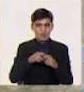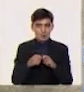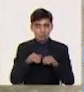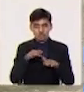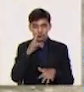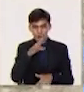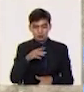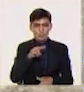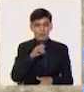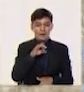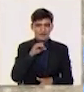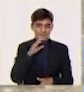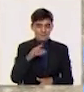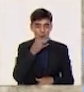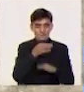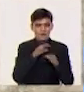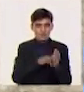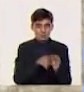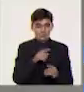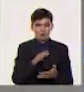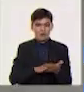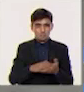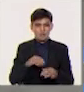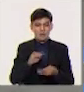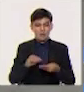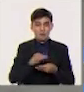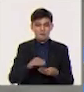шешпесе Париевтің бассыздығы жыл сайын қайталана беретін түрі бар.